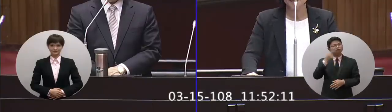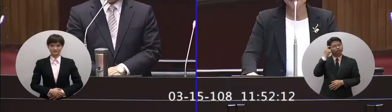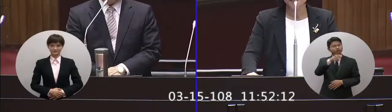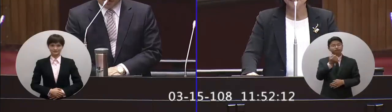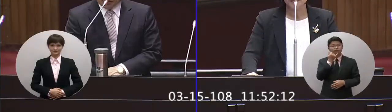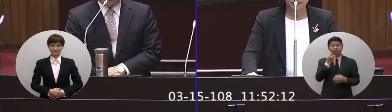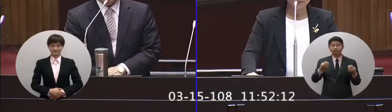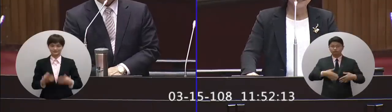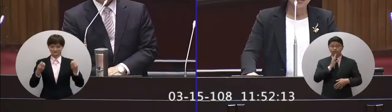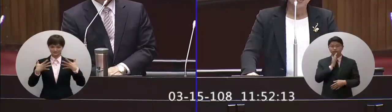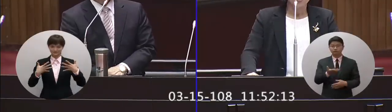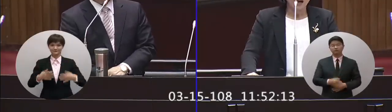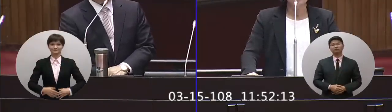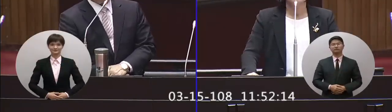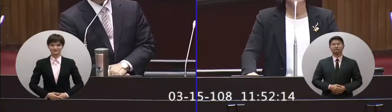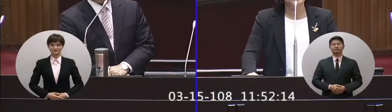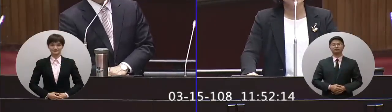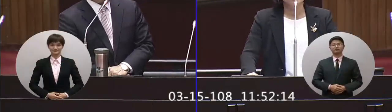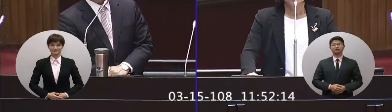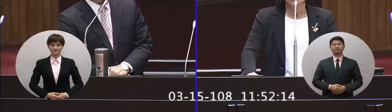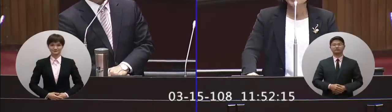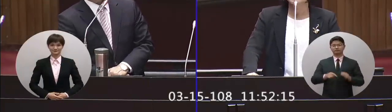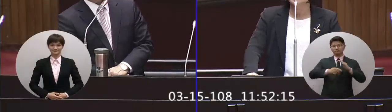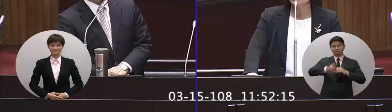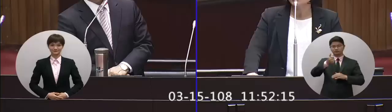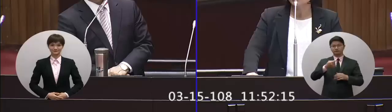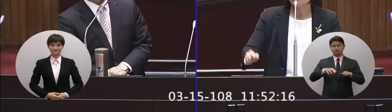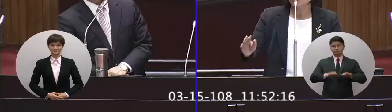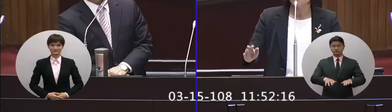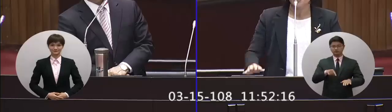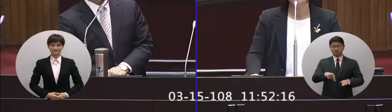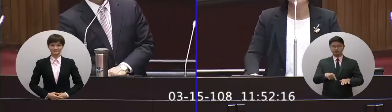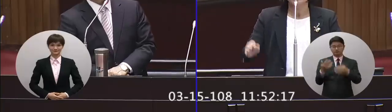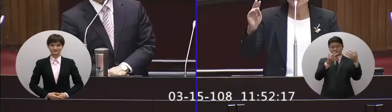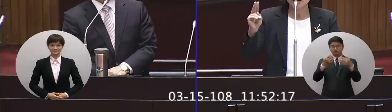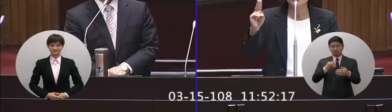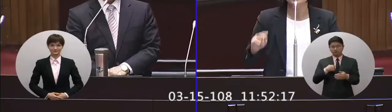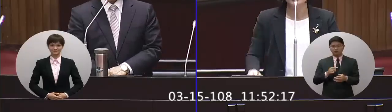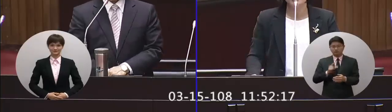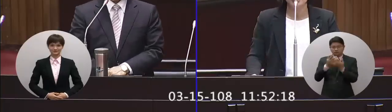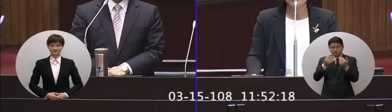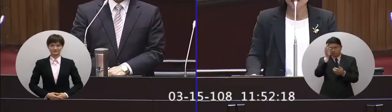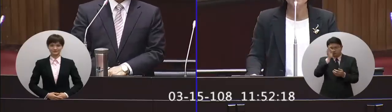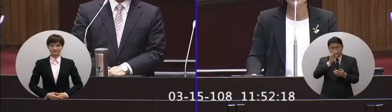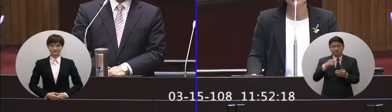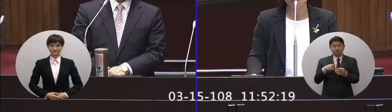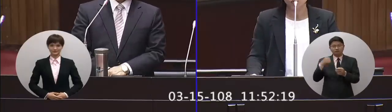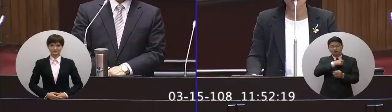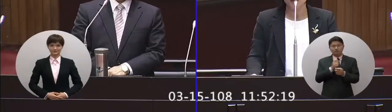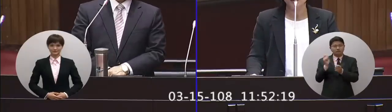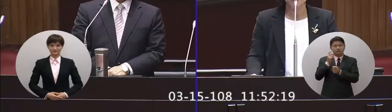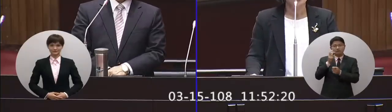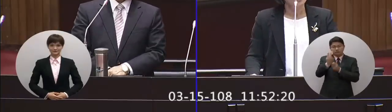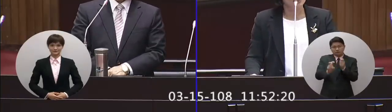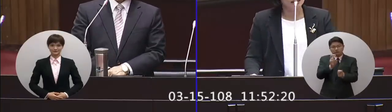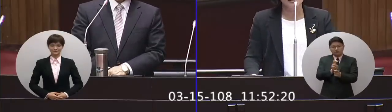题吧？ 没有问题。 好，院长，为了今天的质询，我去爬书这20年来台湾面对的种